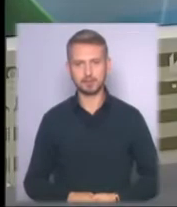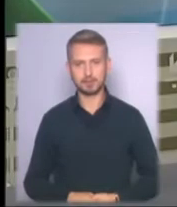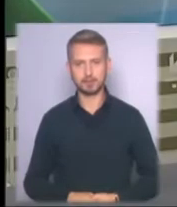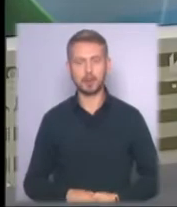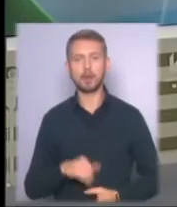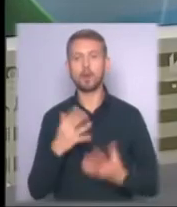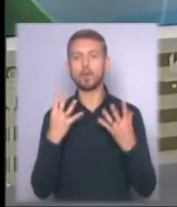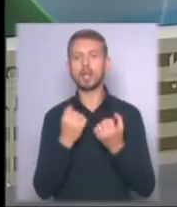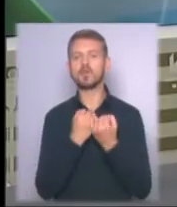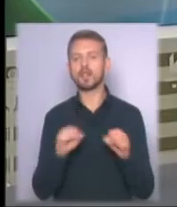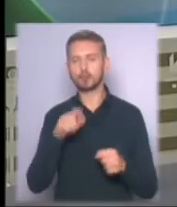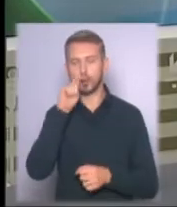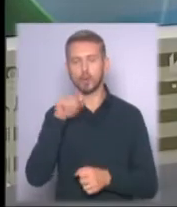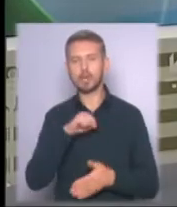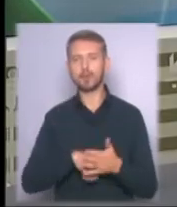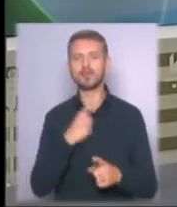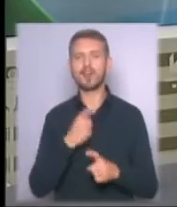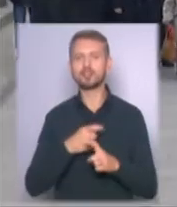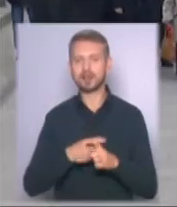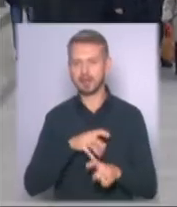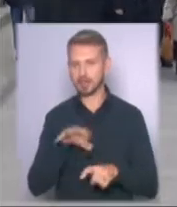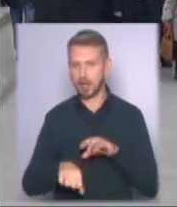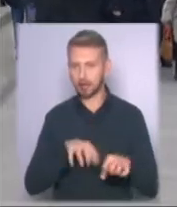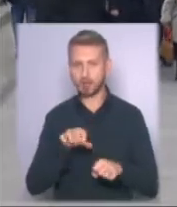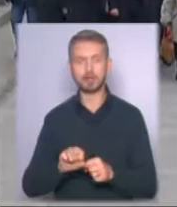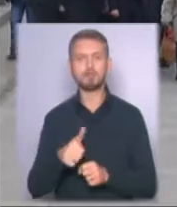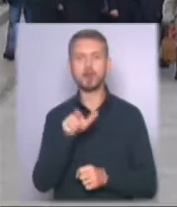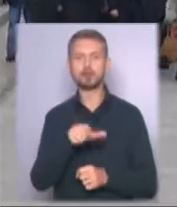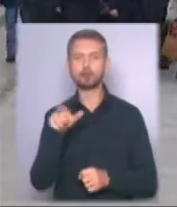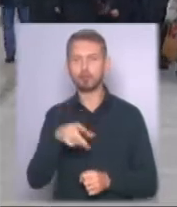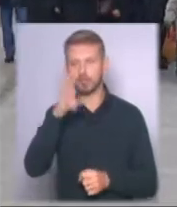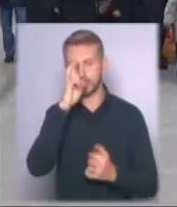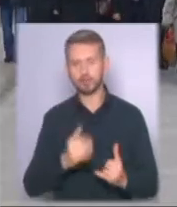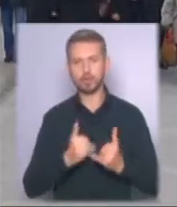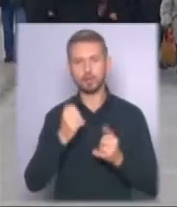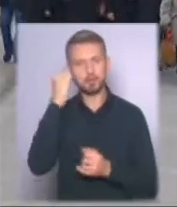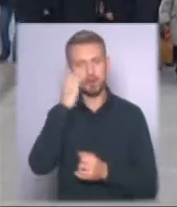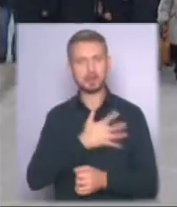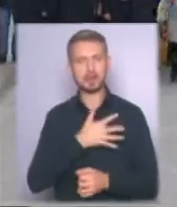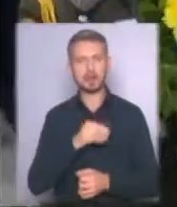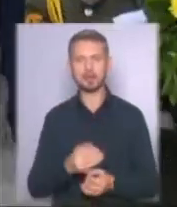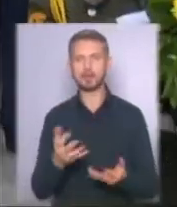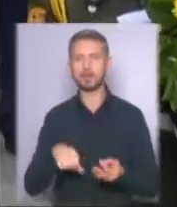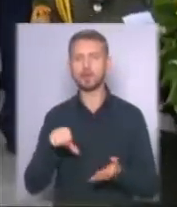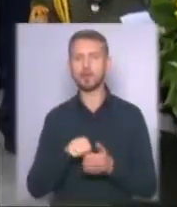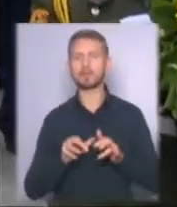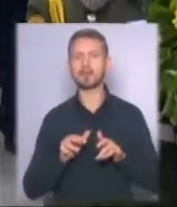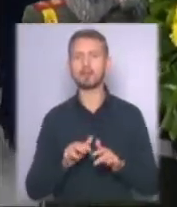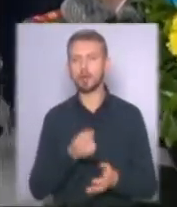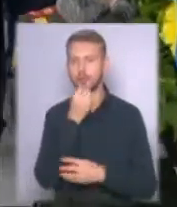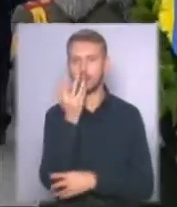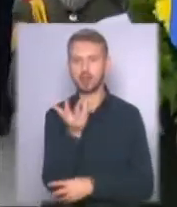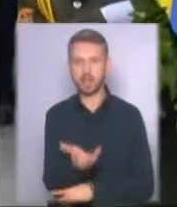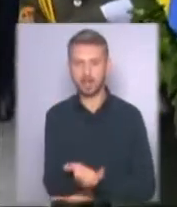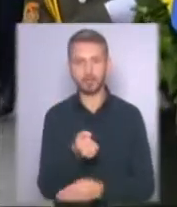У день визволення України від фашистських загарбників перші особи держави вшанували пам'ять загиблих та взяли участь у церемонії покладання